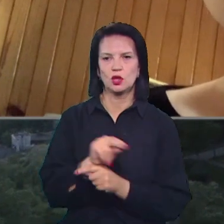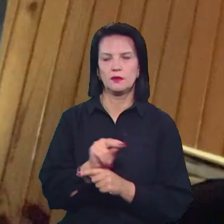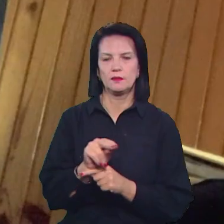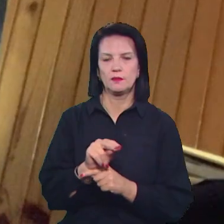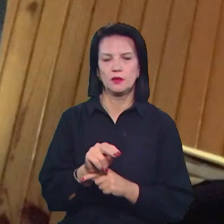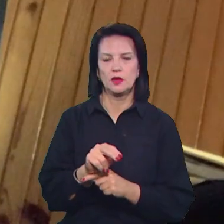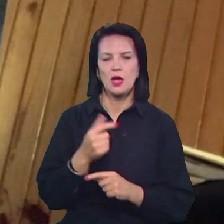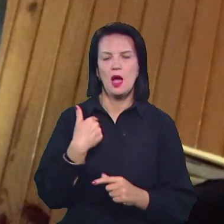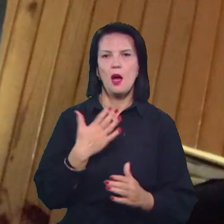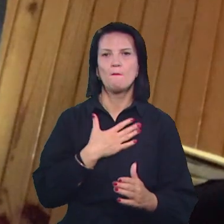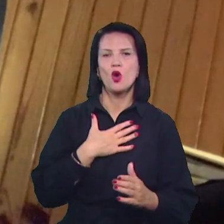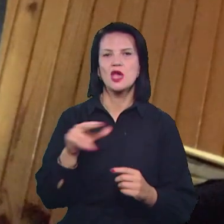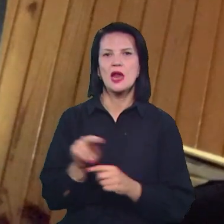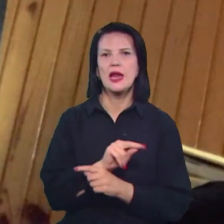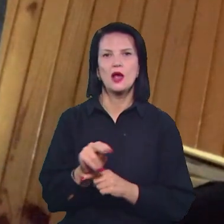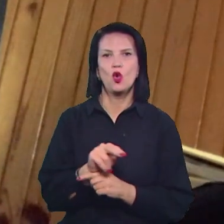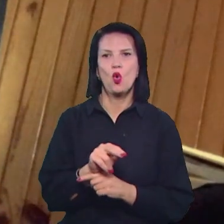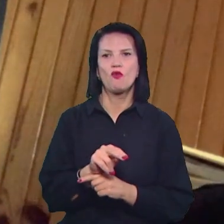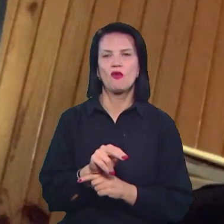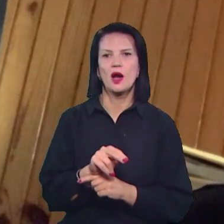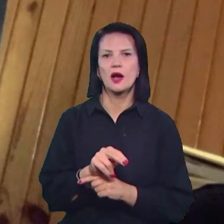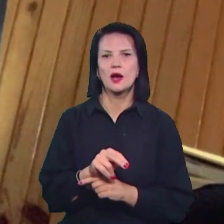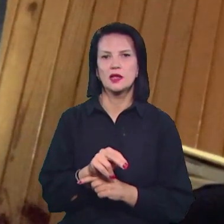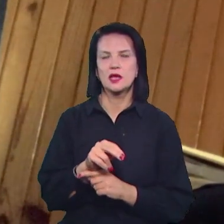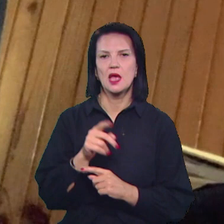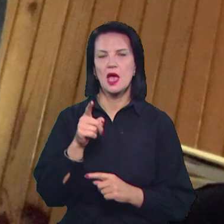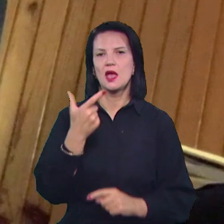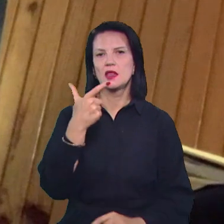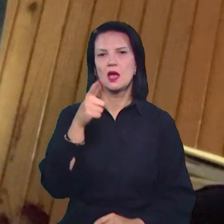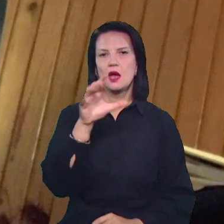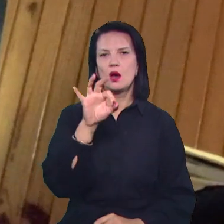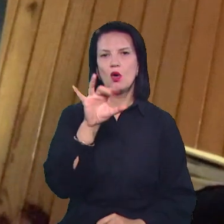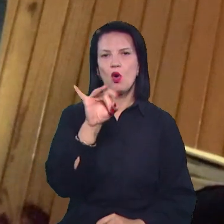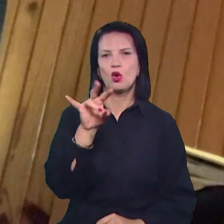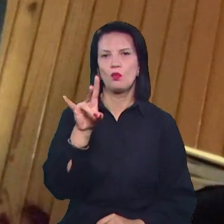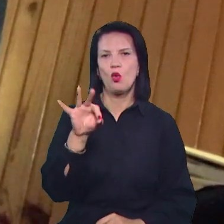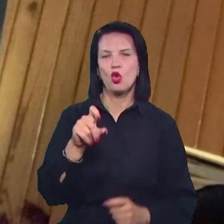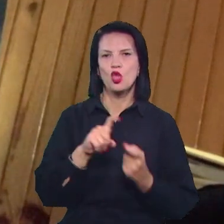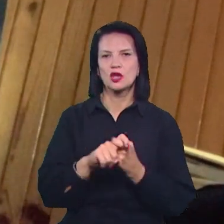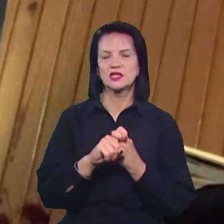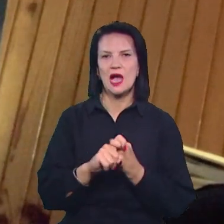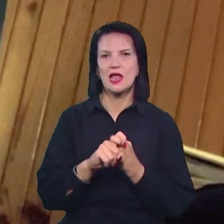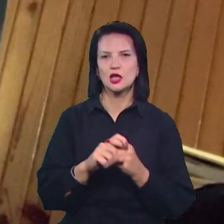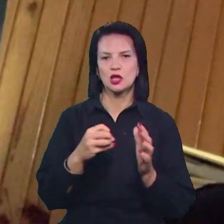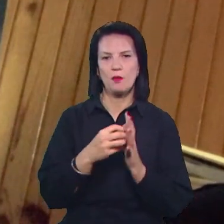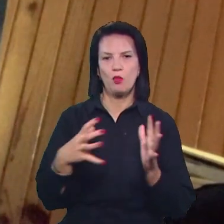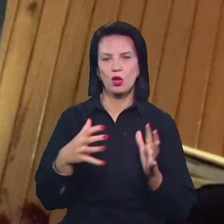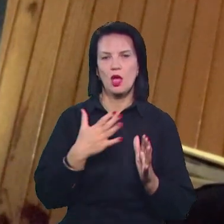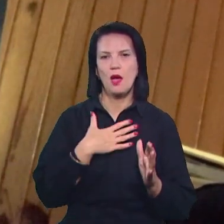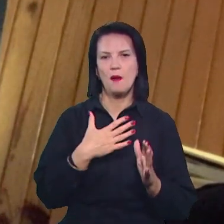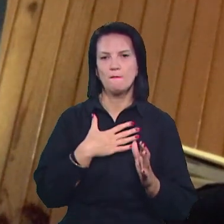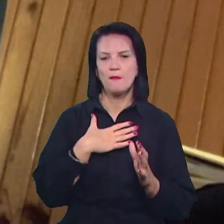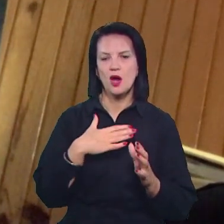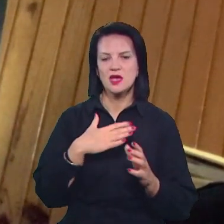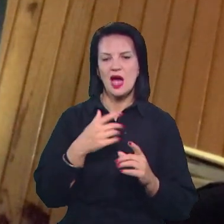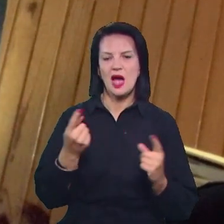Ну, моє лікування, мій тип раку – це гормонозалежна пухлина. І моя ремісія почалася з моменту